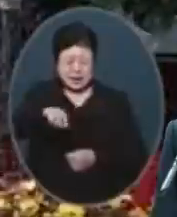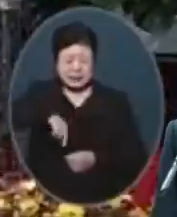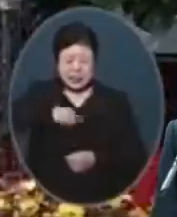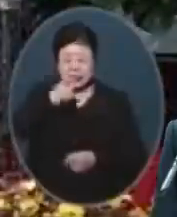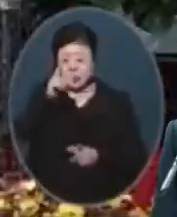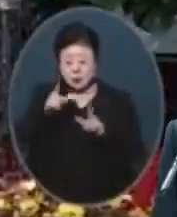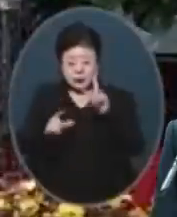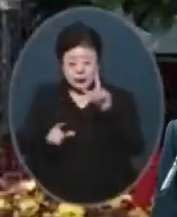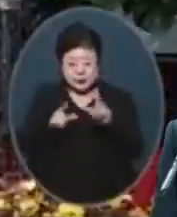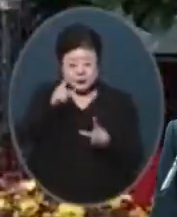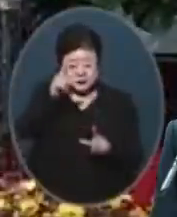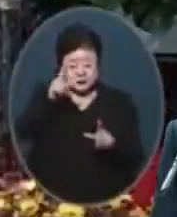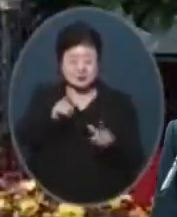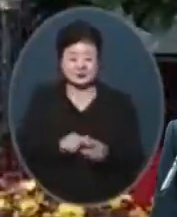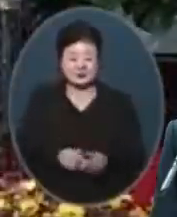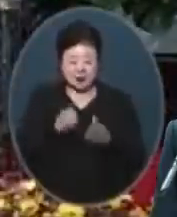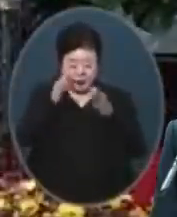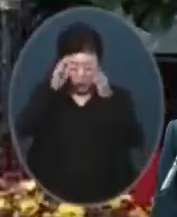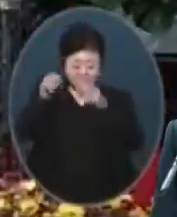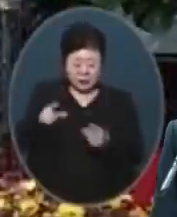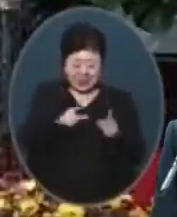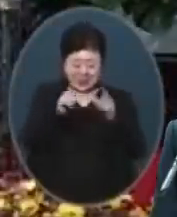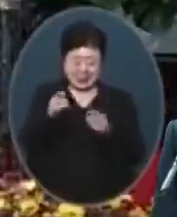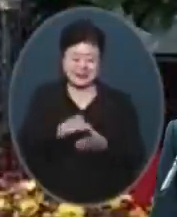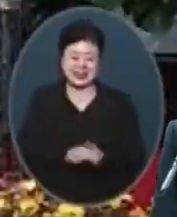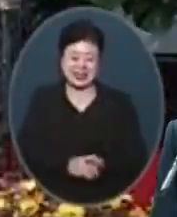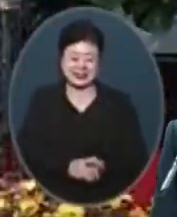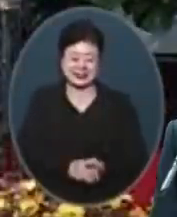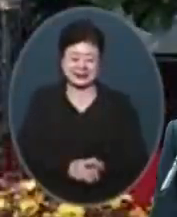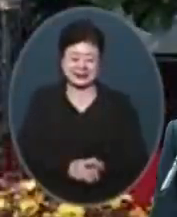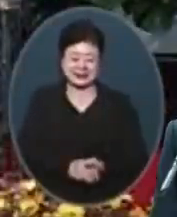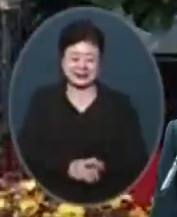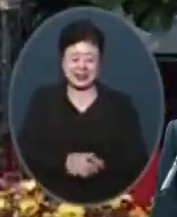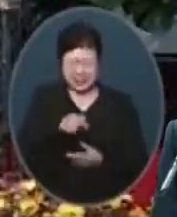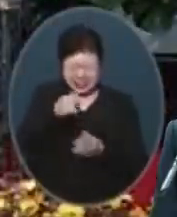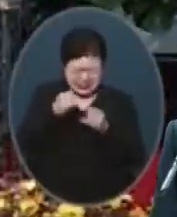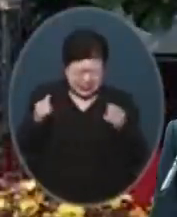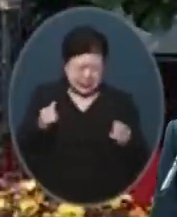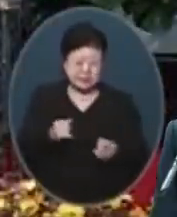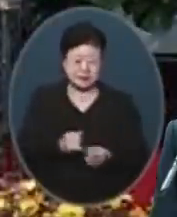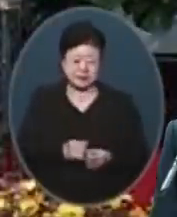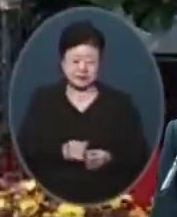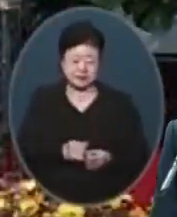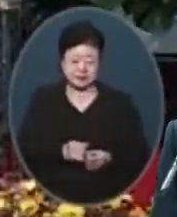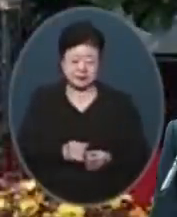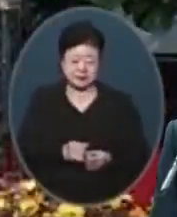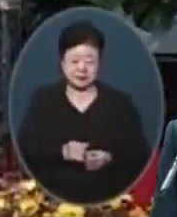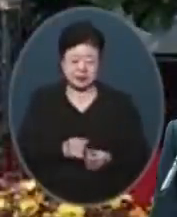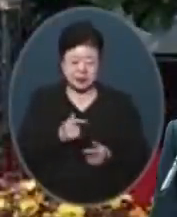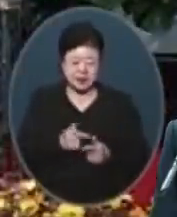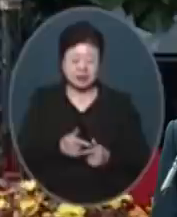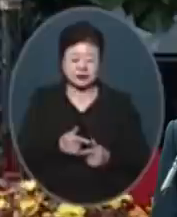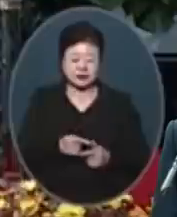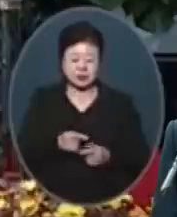자화상을 바라보고 살아야 되는 것입니다. 옛사람이 아닙니다. 예수를 모심으로